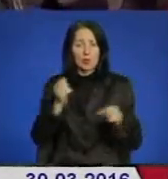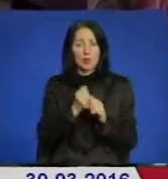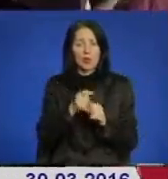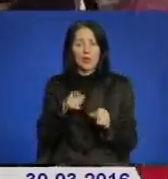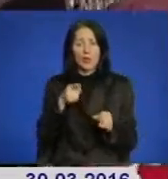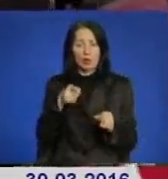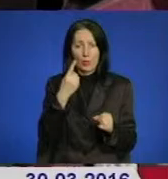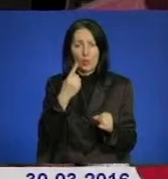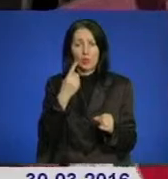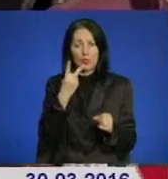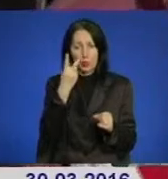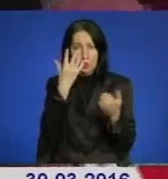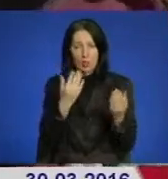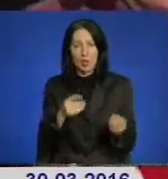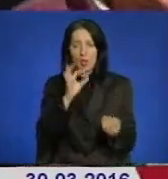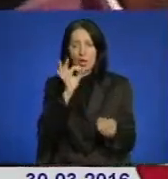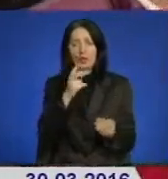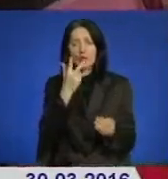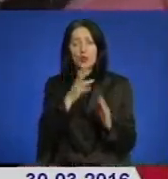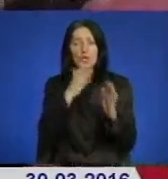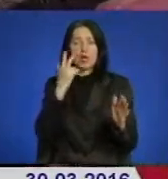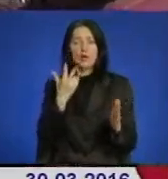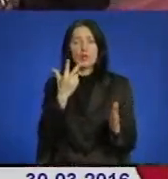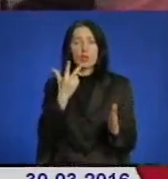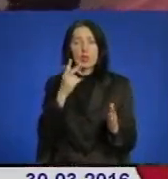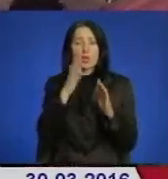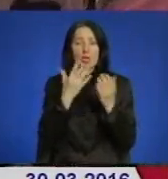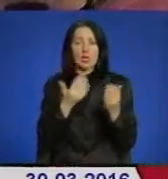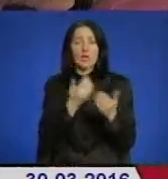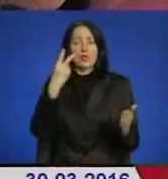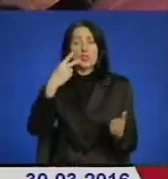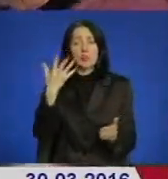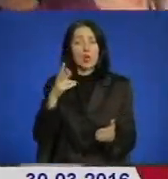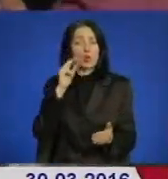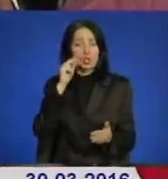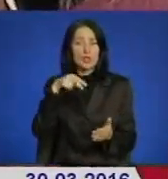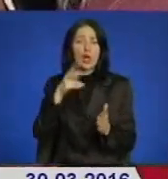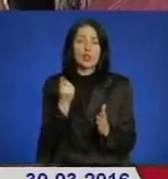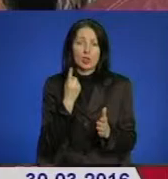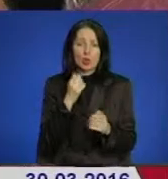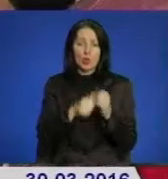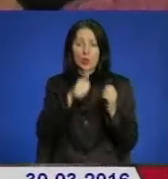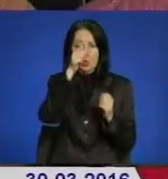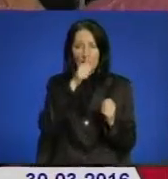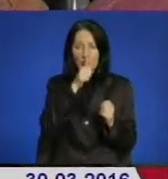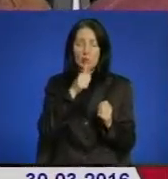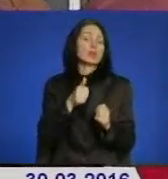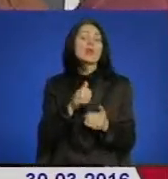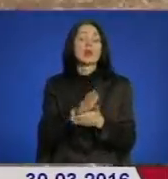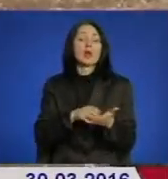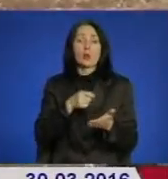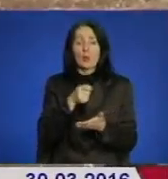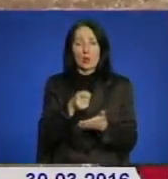кажуть, що черги третій день. Від 25 числа. Від 25, та кожного місяця, бо я кожного місяця працюю